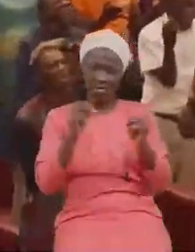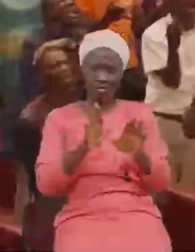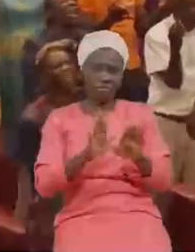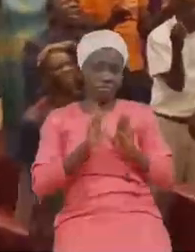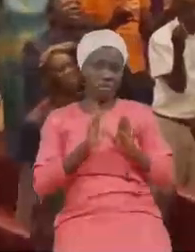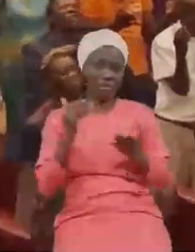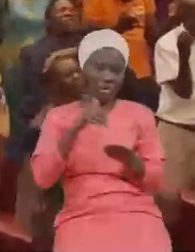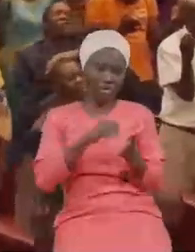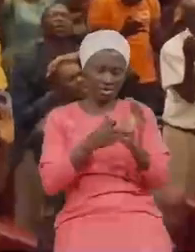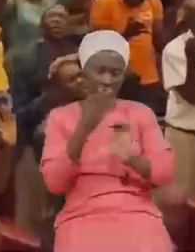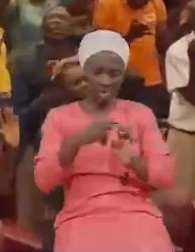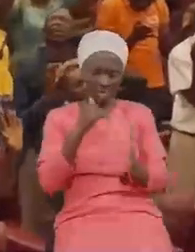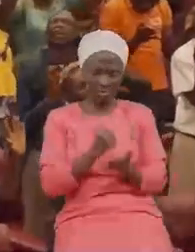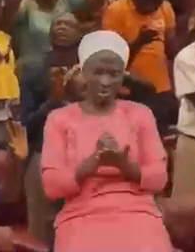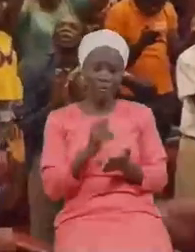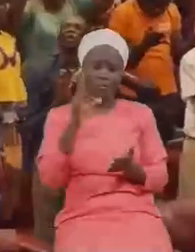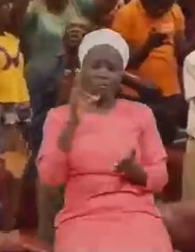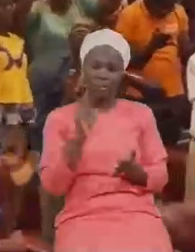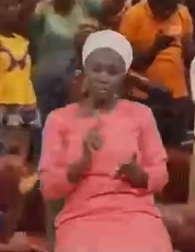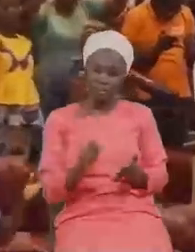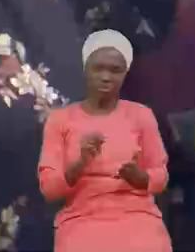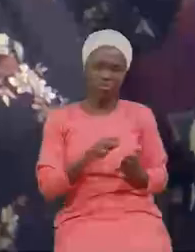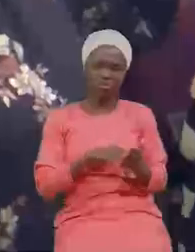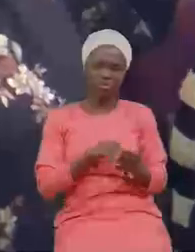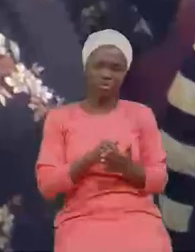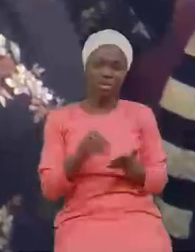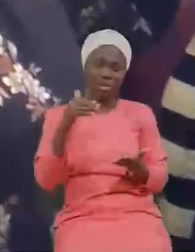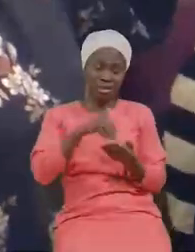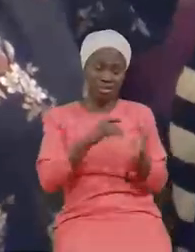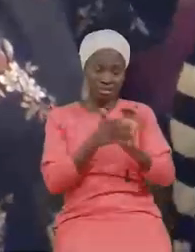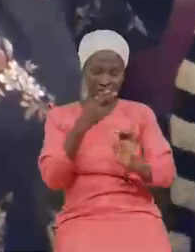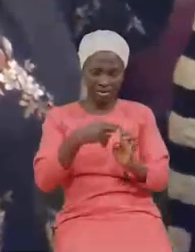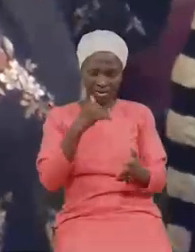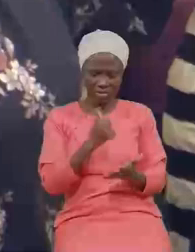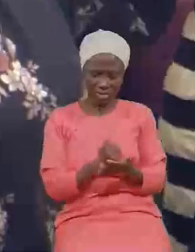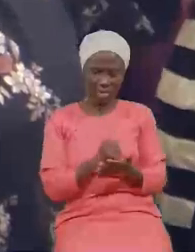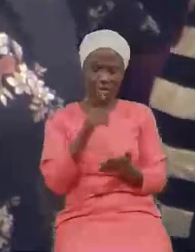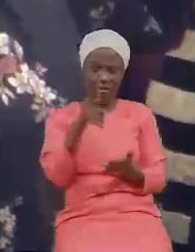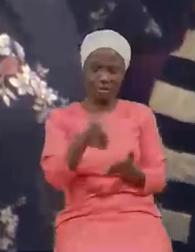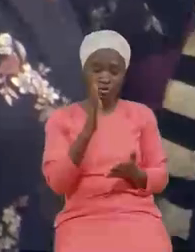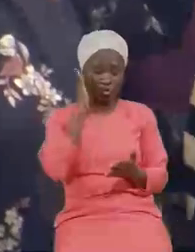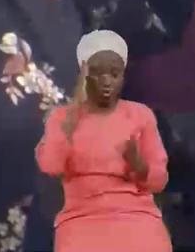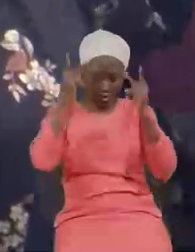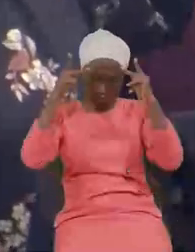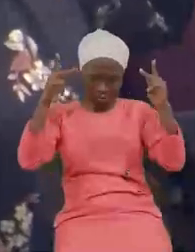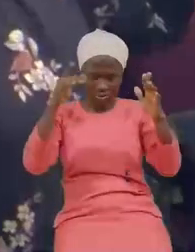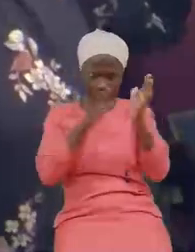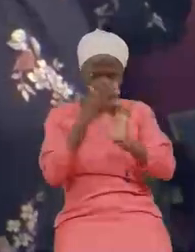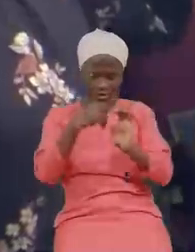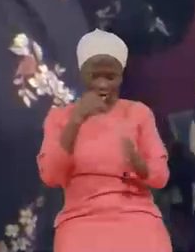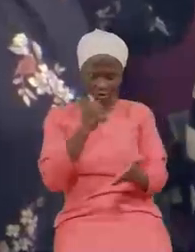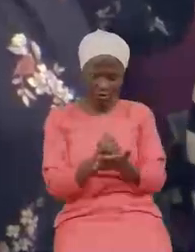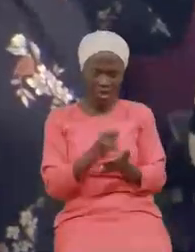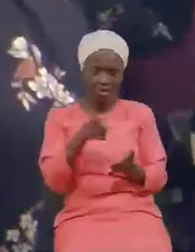il n'y a plus de famine dans votre vie vous allez prospérer vous allez